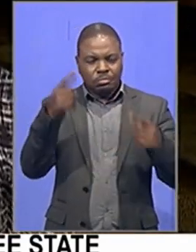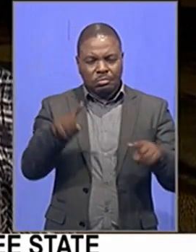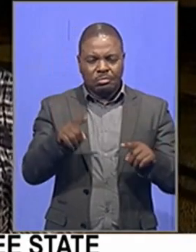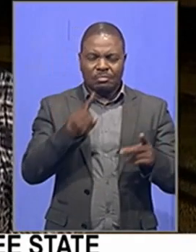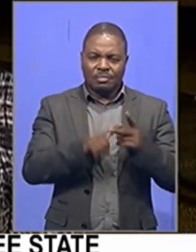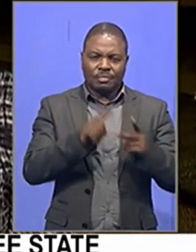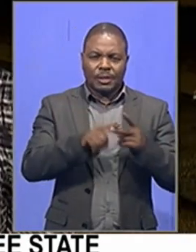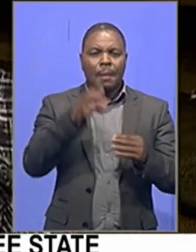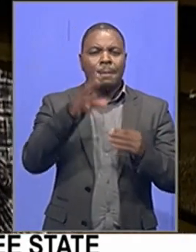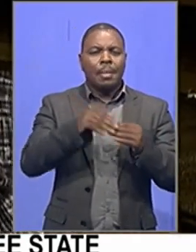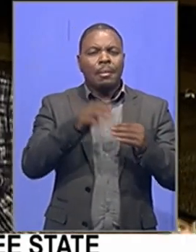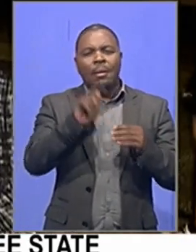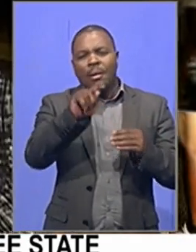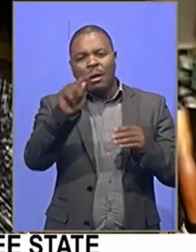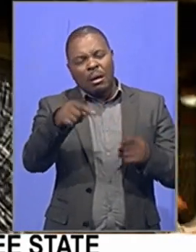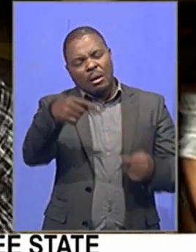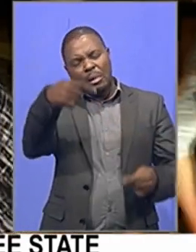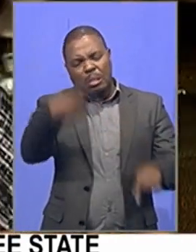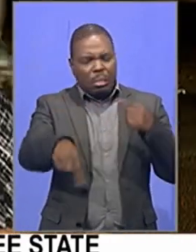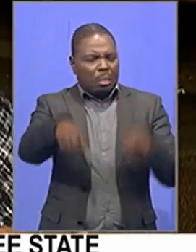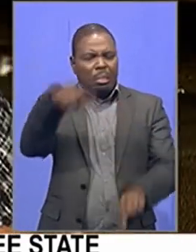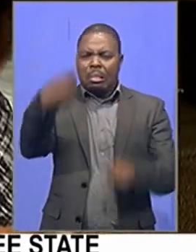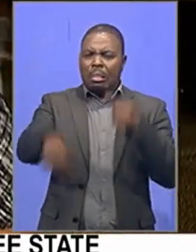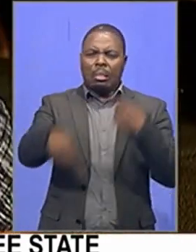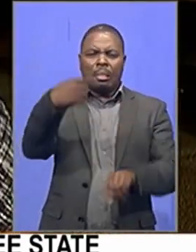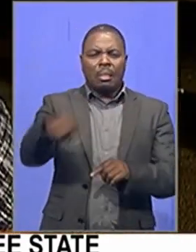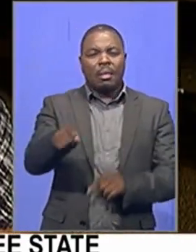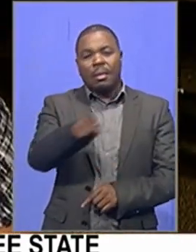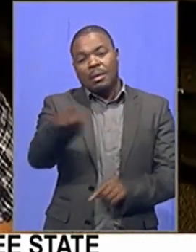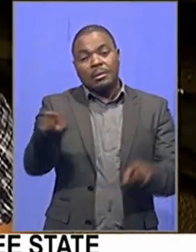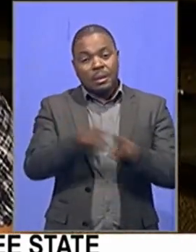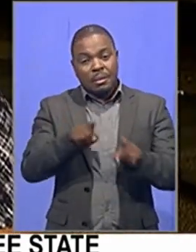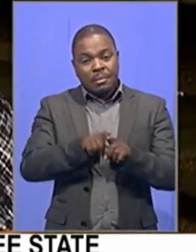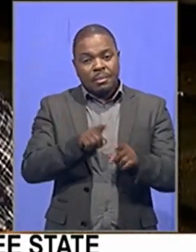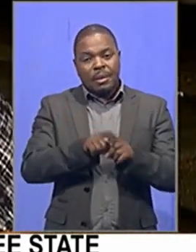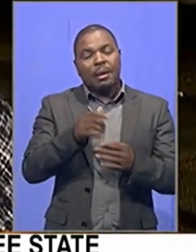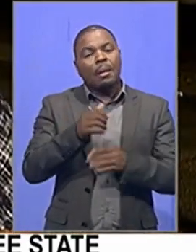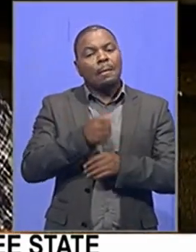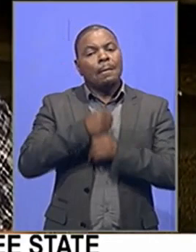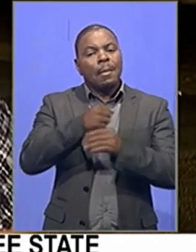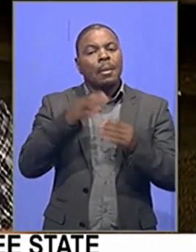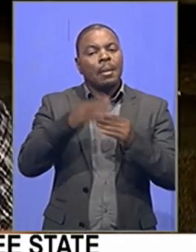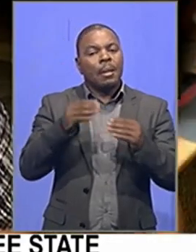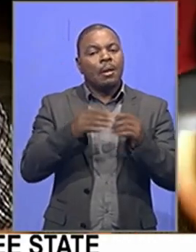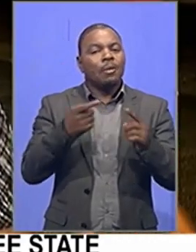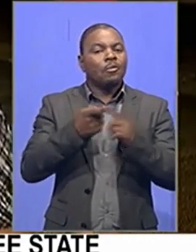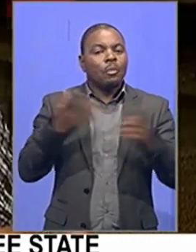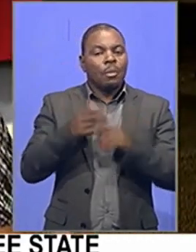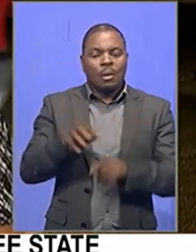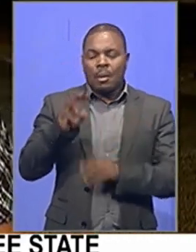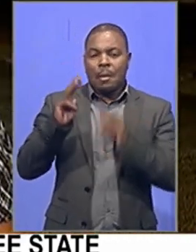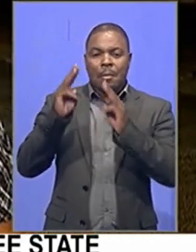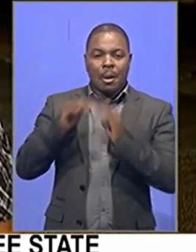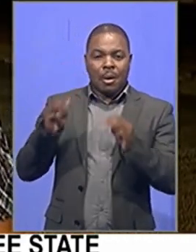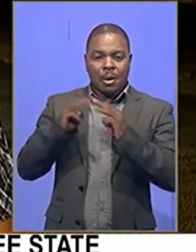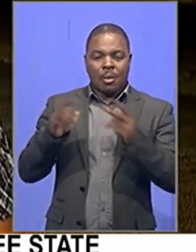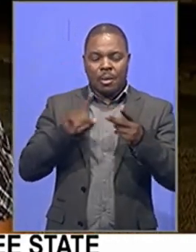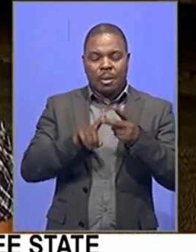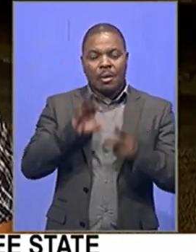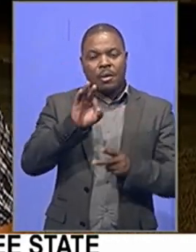mo le ditho tsena tsa ANC tseo di ne di kenyeletsa ka hare barumuwa ba tswang lebatoweng la Mangaung Fezile